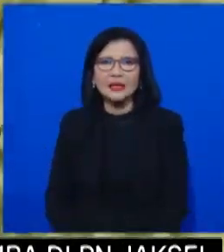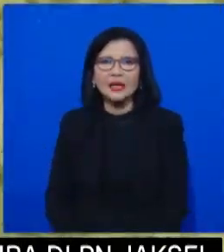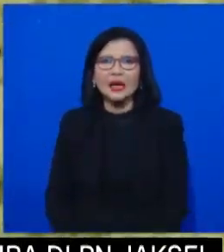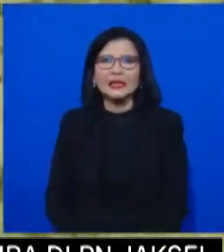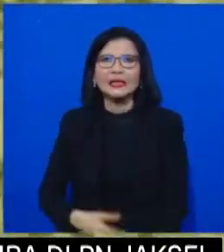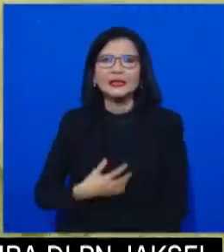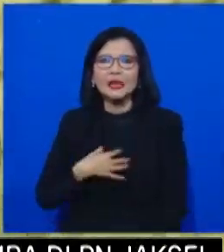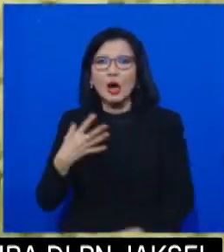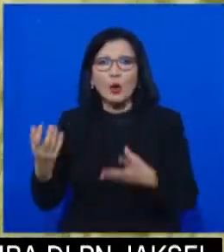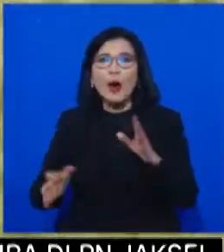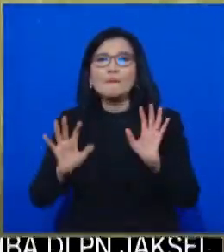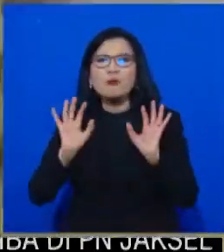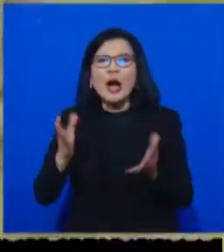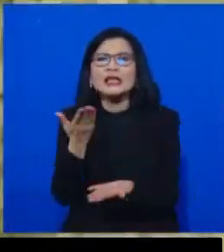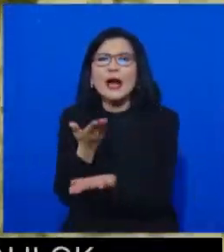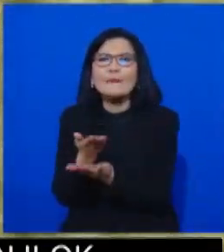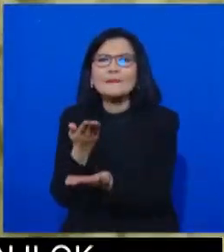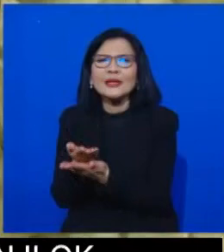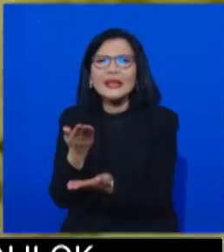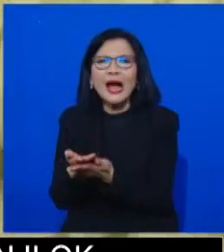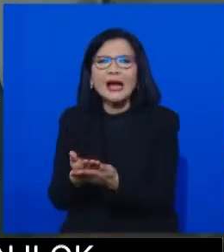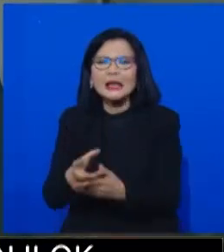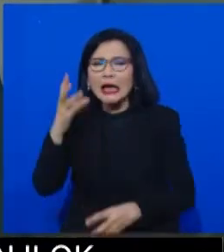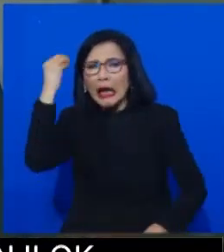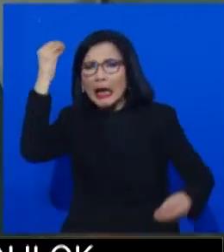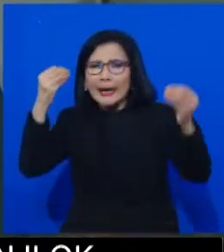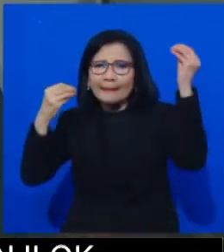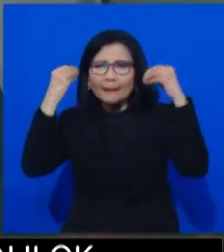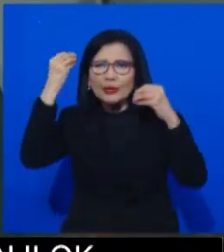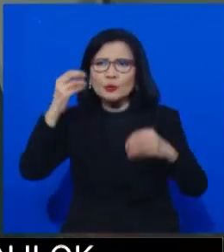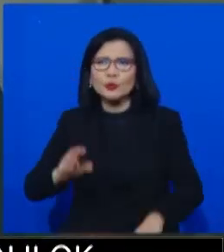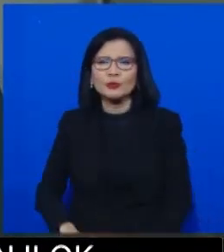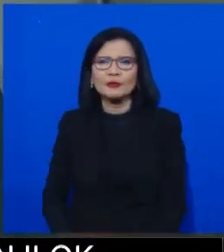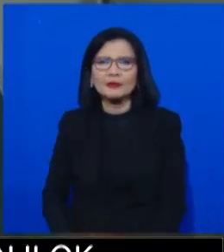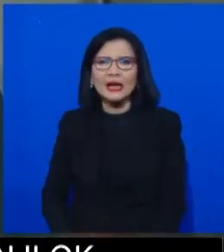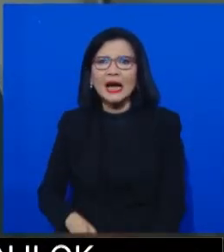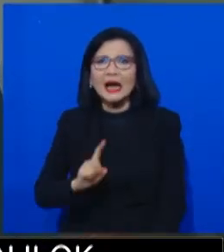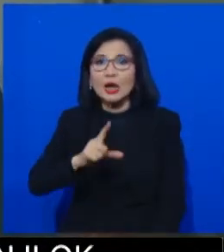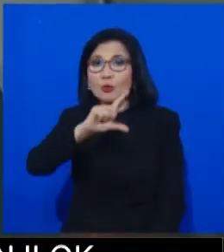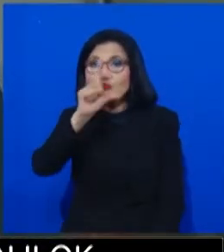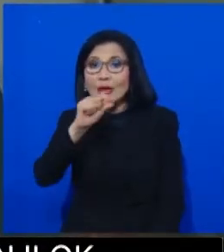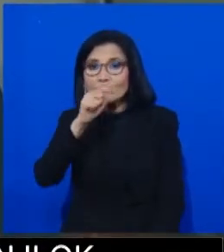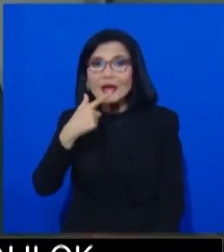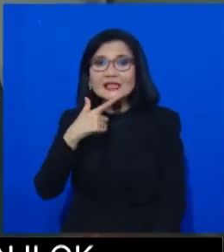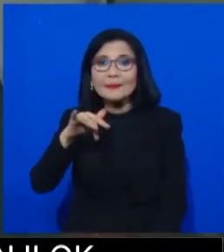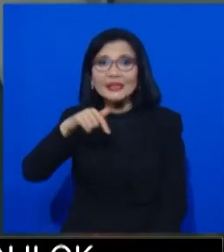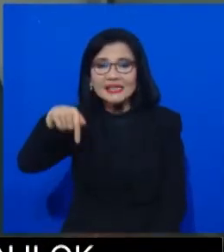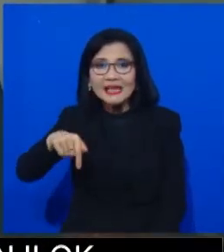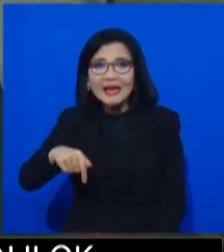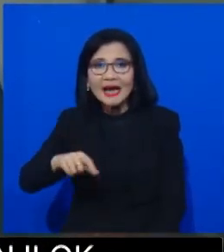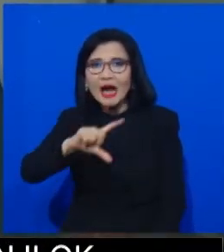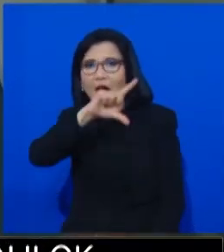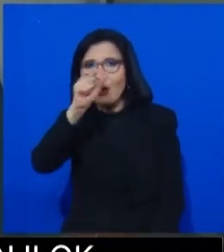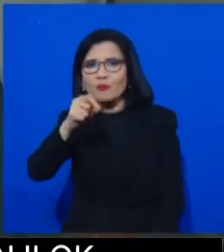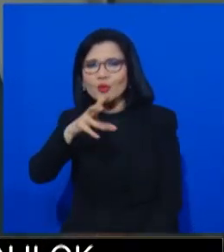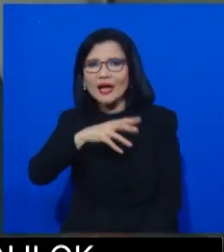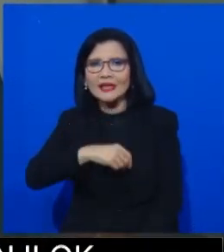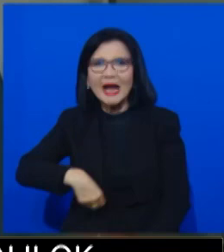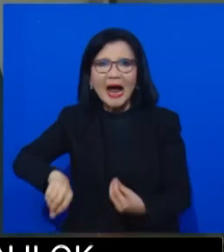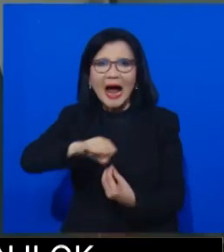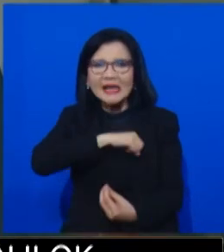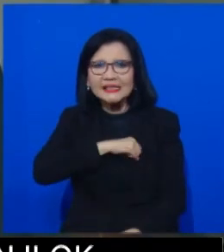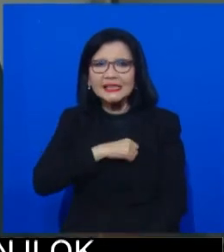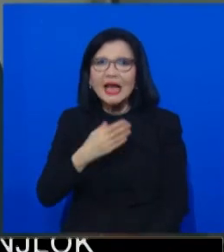kewalahan melayani permintaan. Kalau seperti bulan-bulan ini, Mas, jadi bulan-bulan haji seperti ini